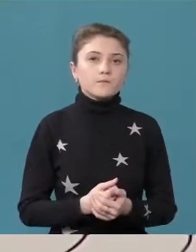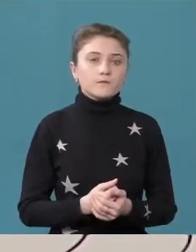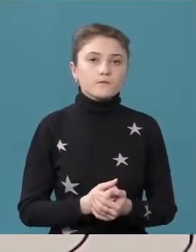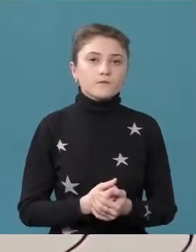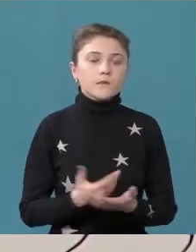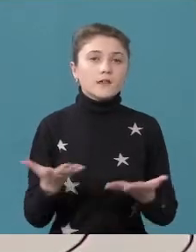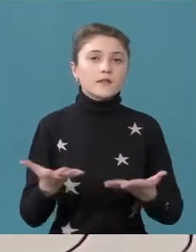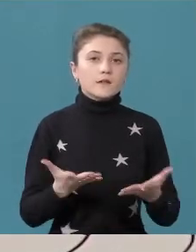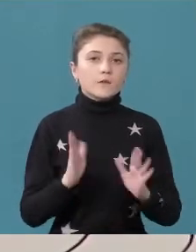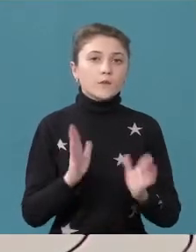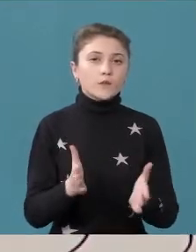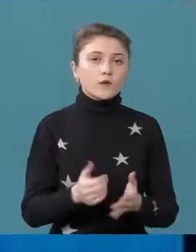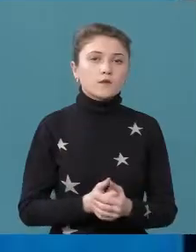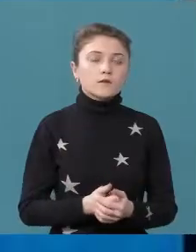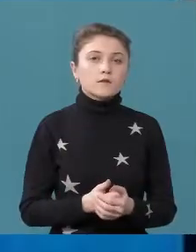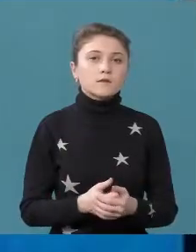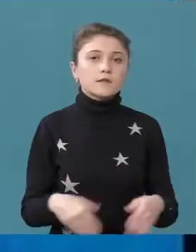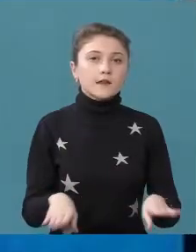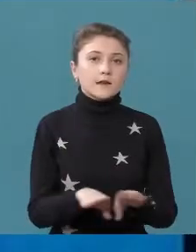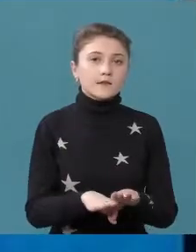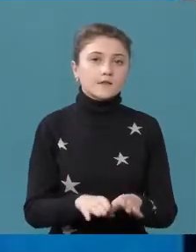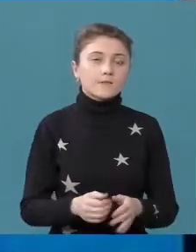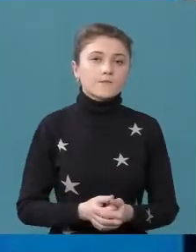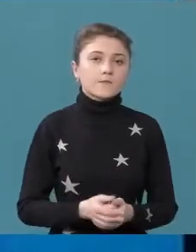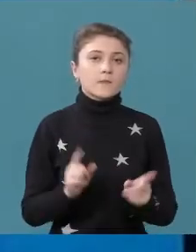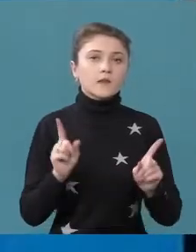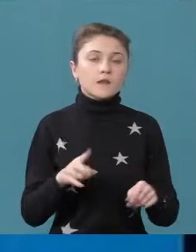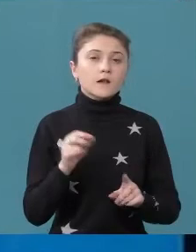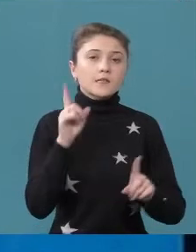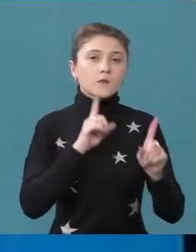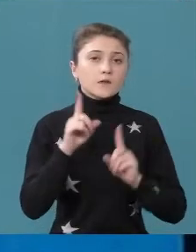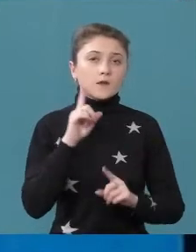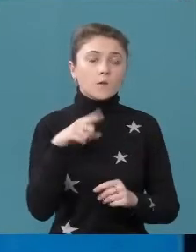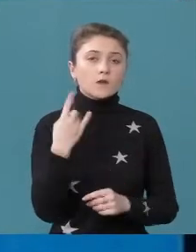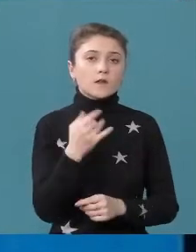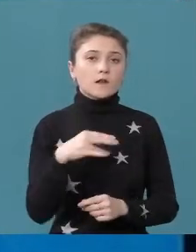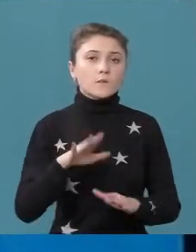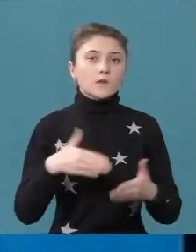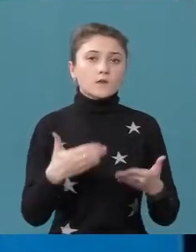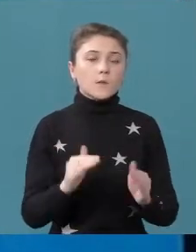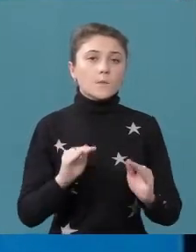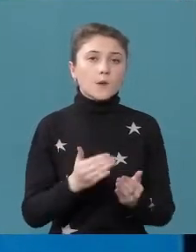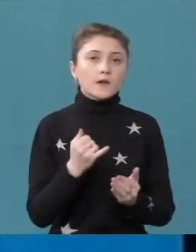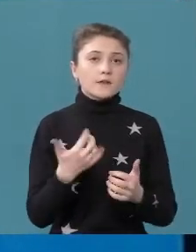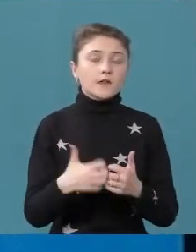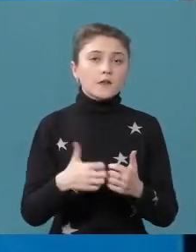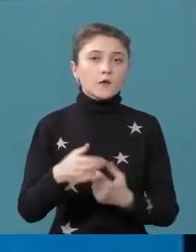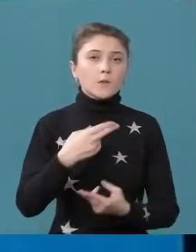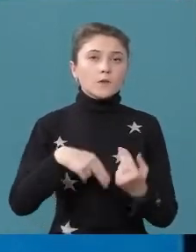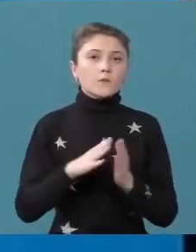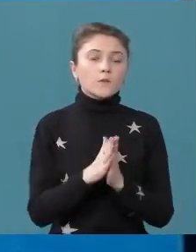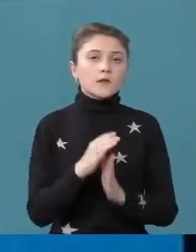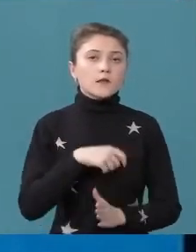які будуть закриті. Також на засіданні сесії обласної ради представники малого та середнього бізнесу просили